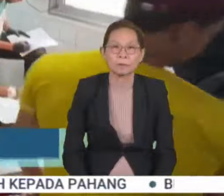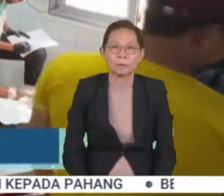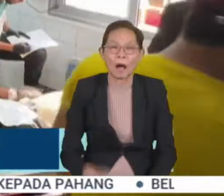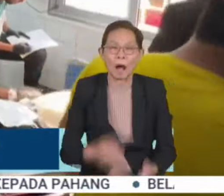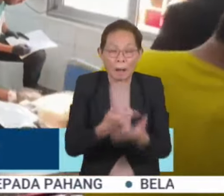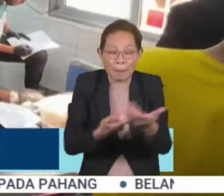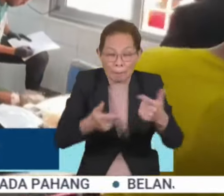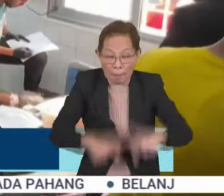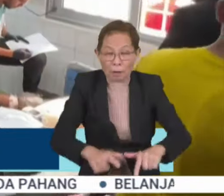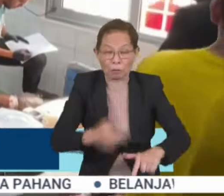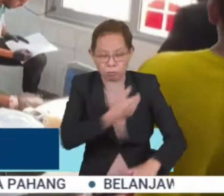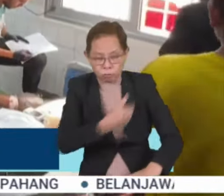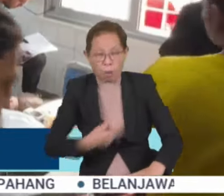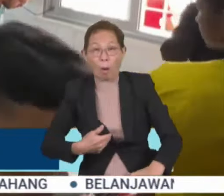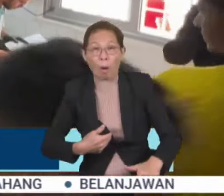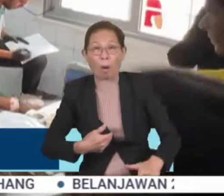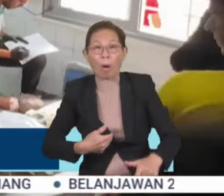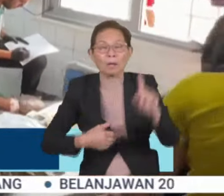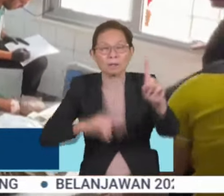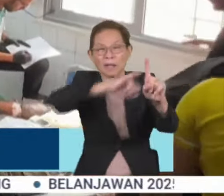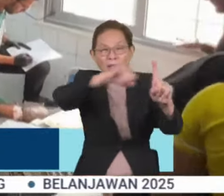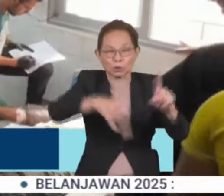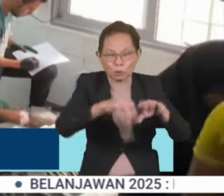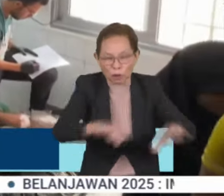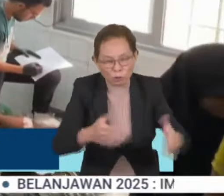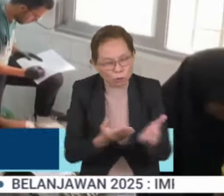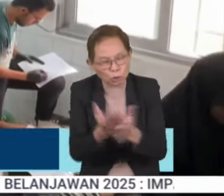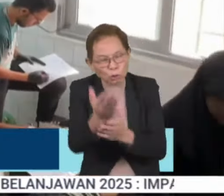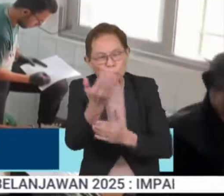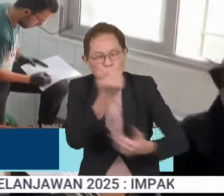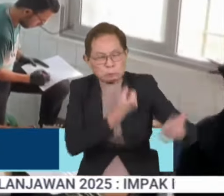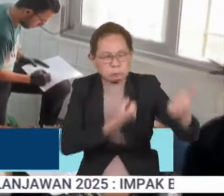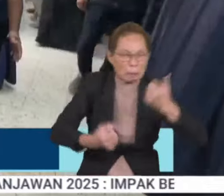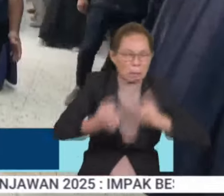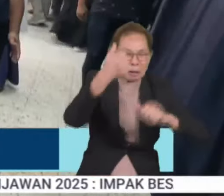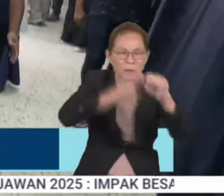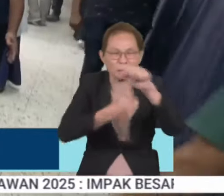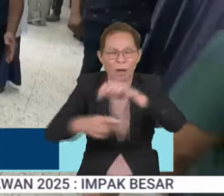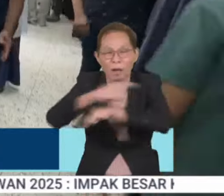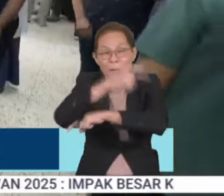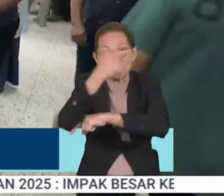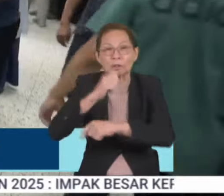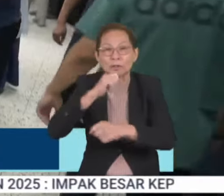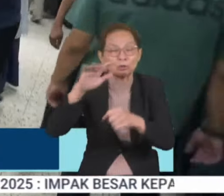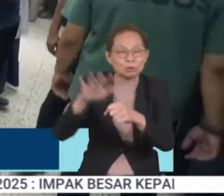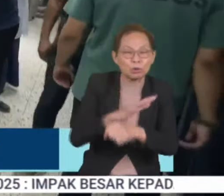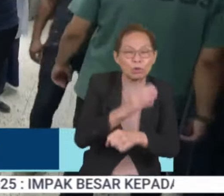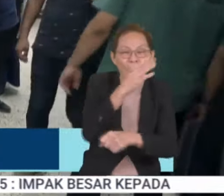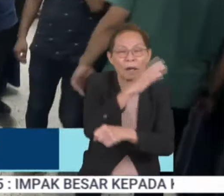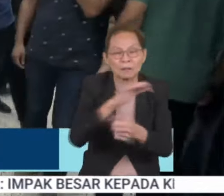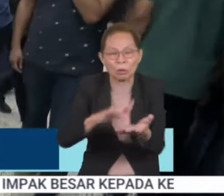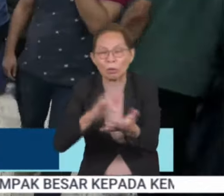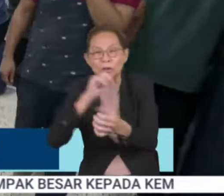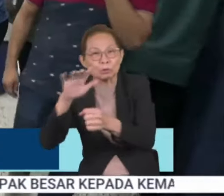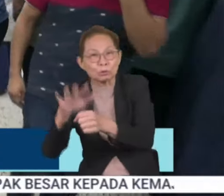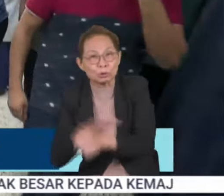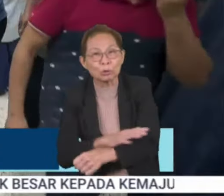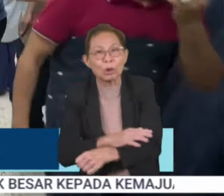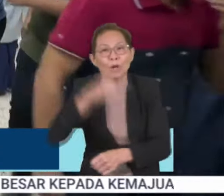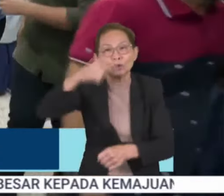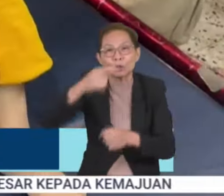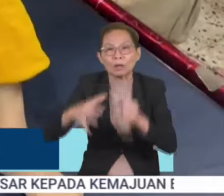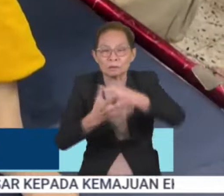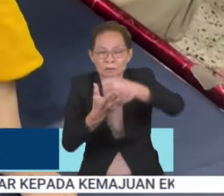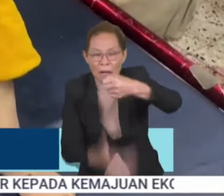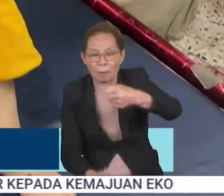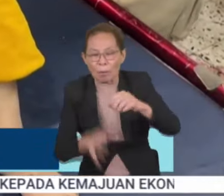Situasi semasa di Gaza telah mengakibatkan sejuta kanak-kanak terus mengalami penderitaan harian akibat kekurangan makanan serta ubat-ubatan. Jurucakap